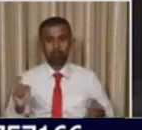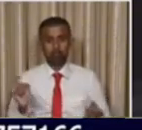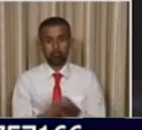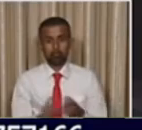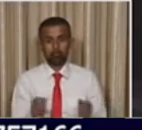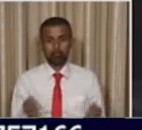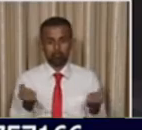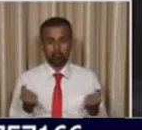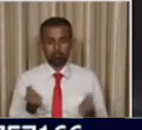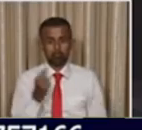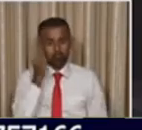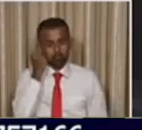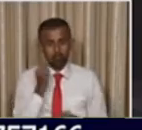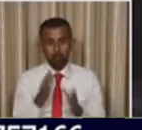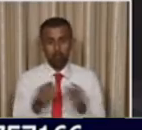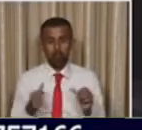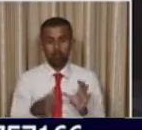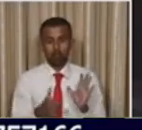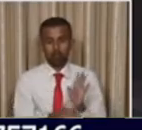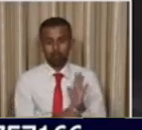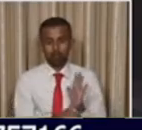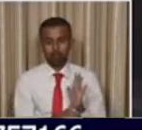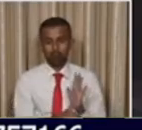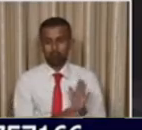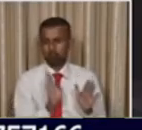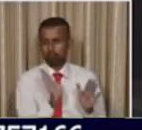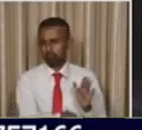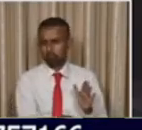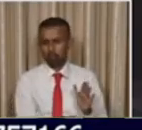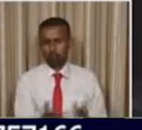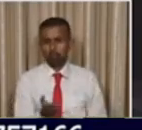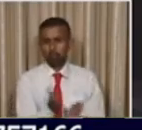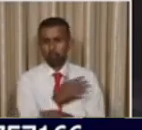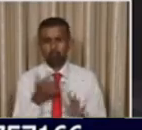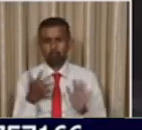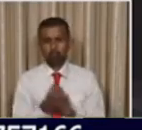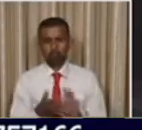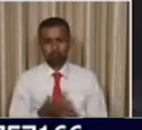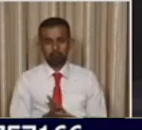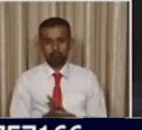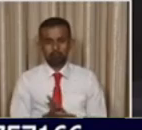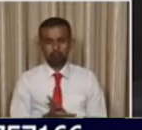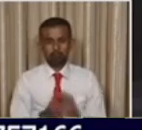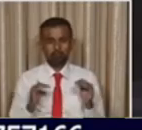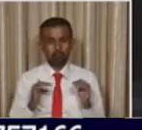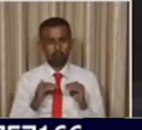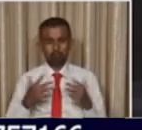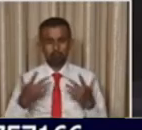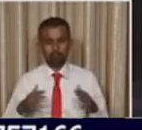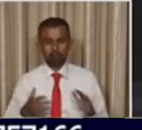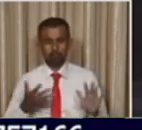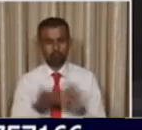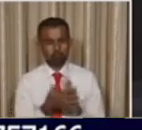தடை சட்டம் நீக்கப்பட வேண்டும். இதுவரை நடைபெற்ற தவறுகளுக்கு எங்களுக்கு பிராயச்சித்தம் வேண்டும். அந்த பிராயச்சித்தம் என்பது தவறுழைத்தவர்கள் தண்டிக்கப்பட வேண்டும். அதனை